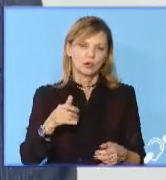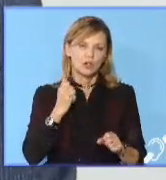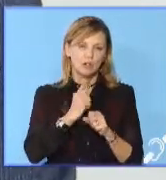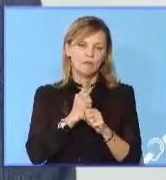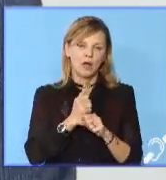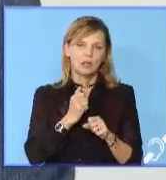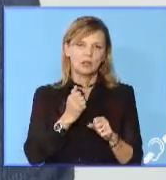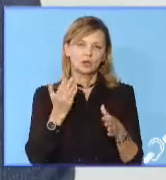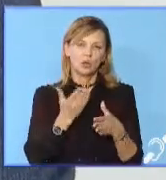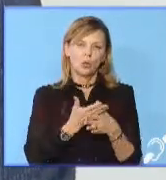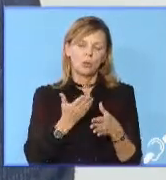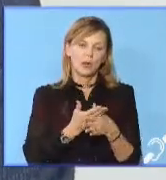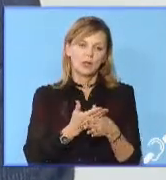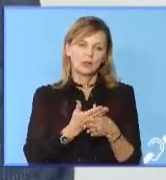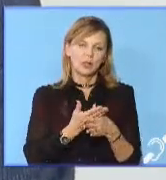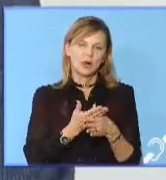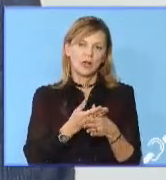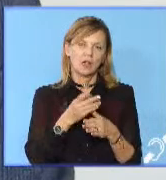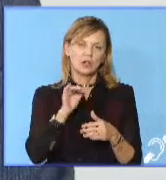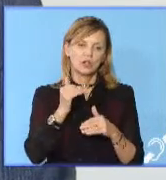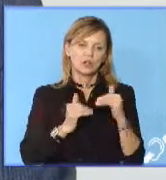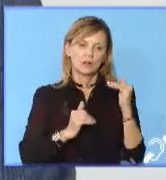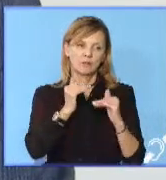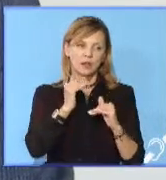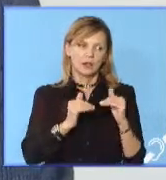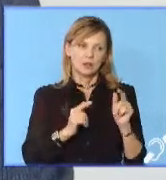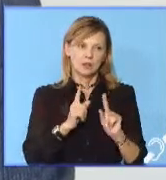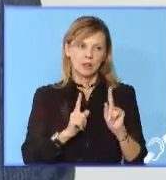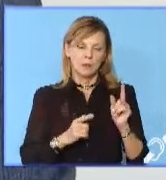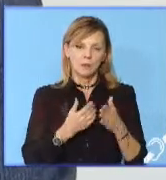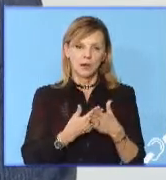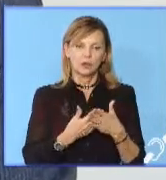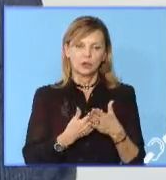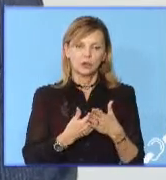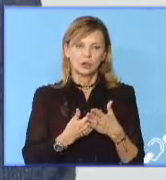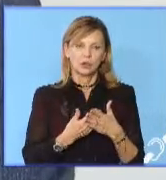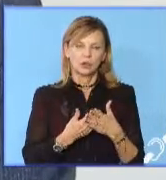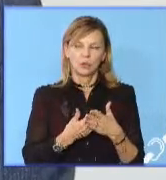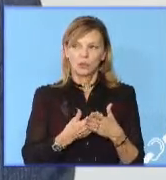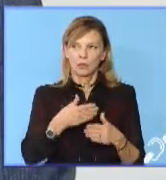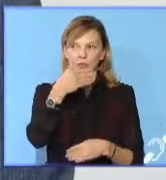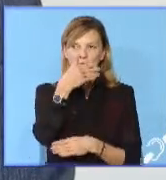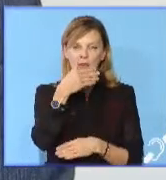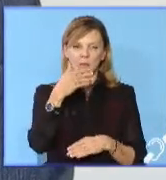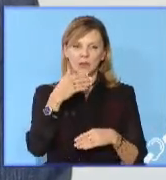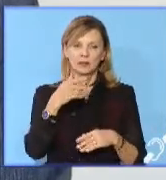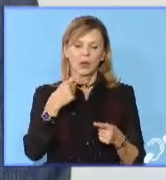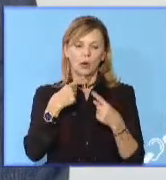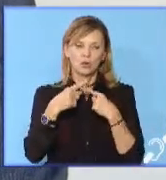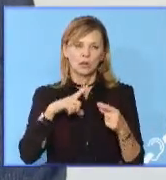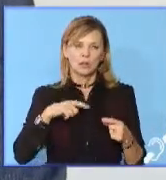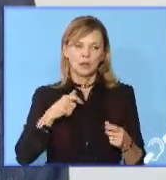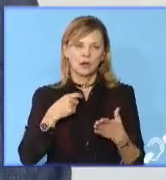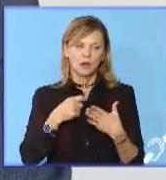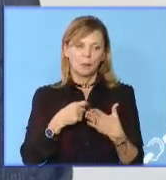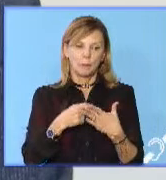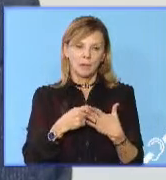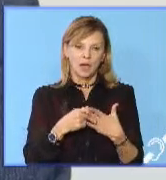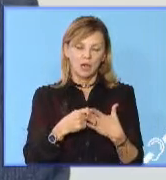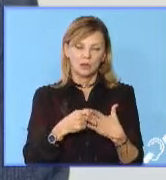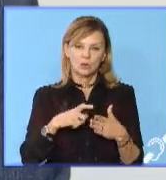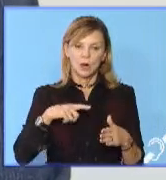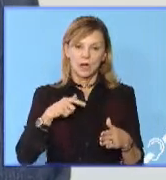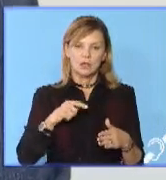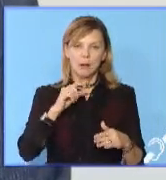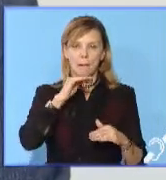întocmesc documentația și diferența față de firmele de consultanță este că prețul